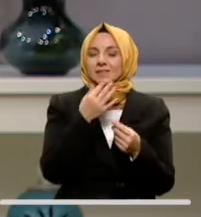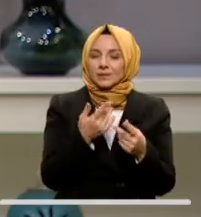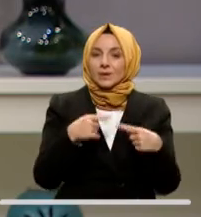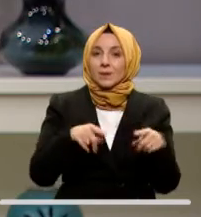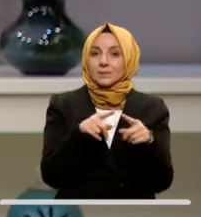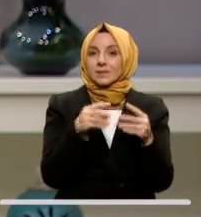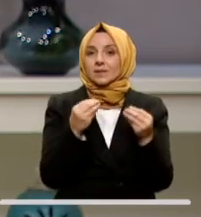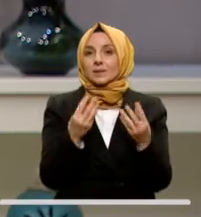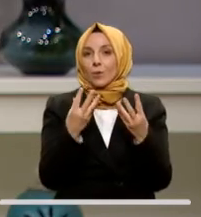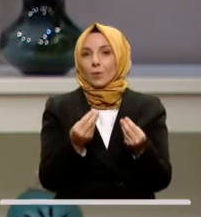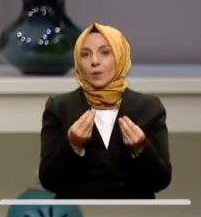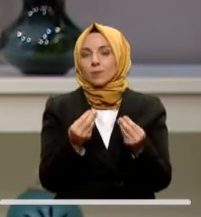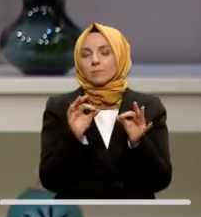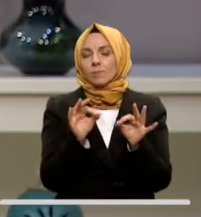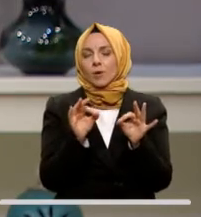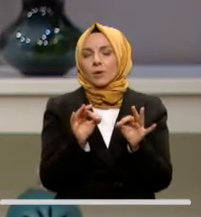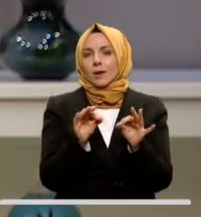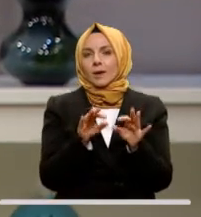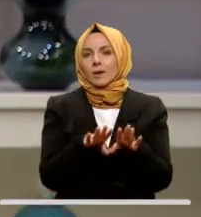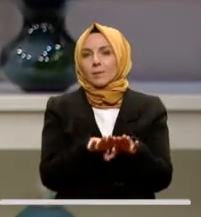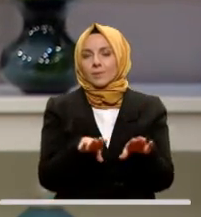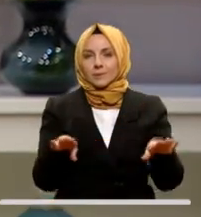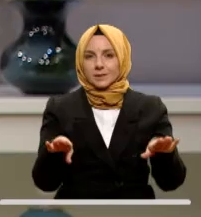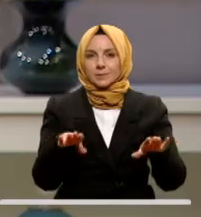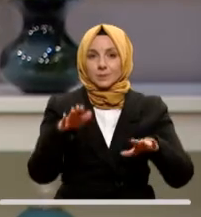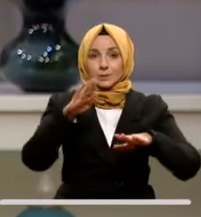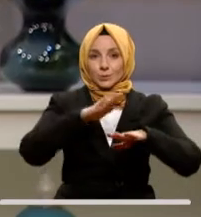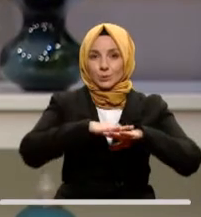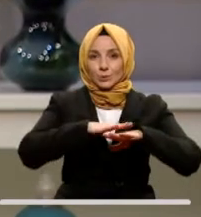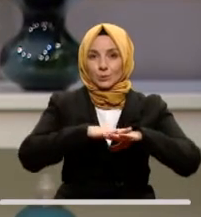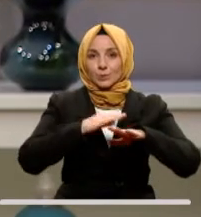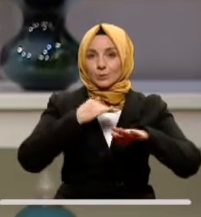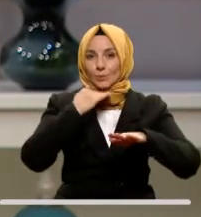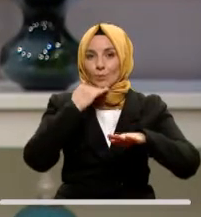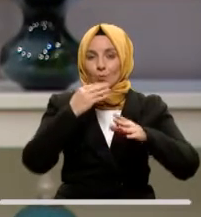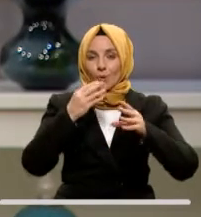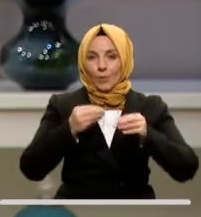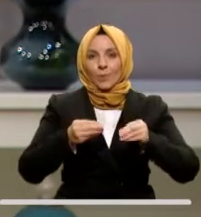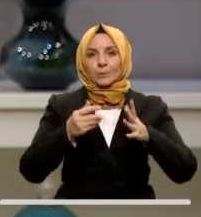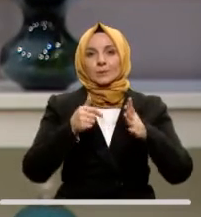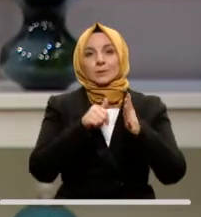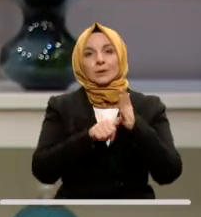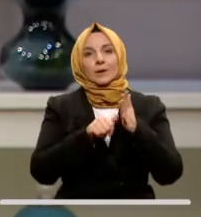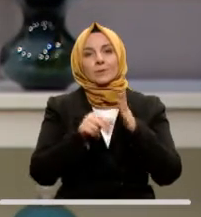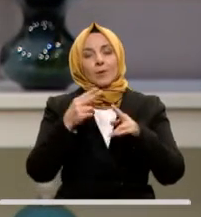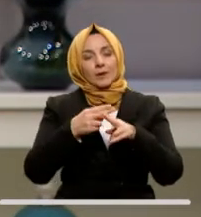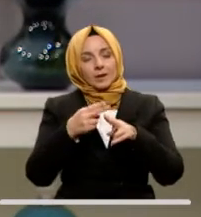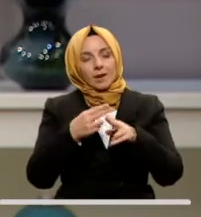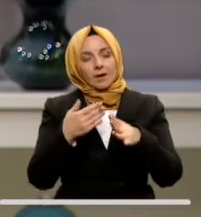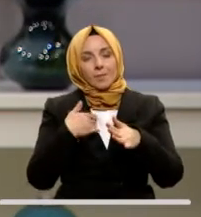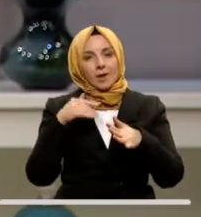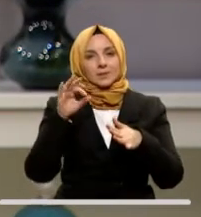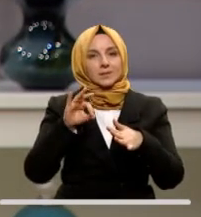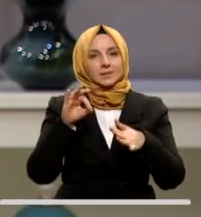ederiz Bizler de iyiyiz sağ olun böyle masamızın üzerinizi doldurmuş sunuz masamızın ısısını yayınlarını takvim örneklerimiz LMS o